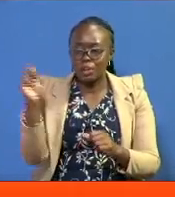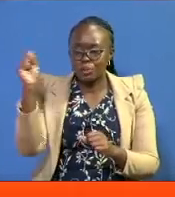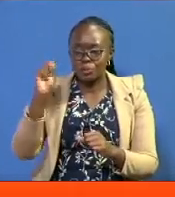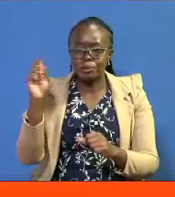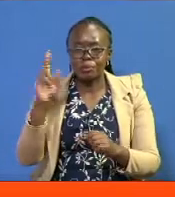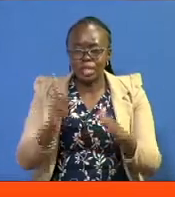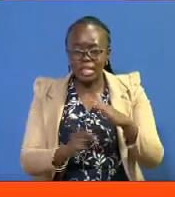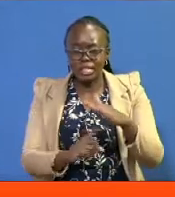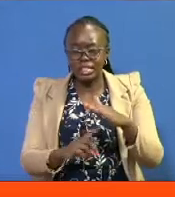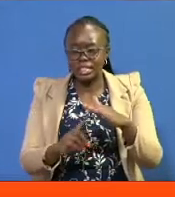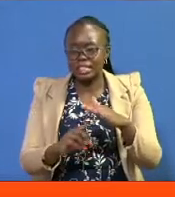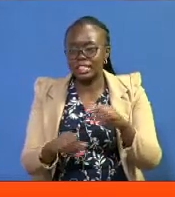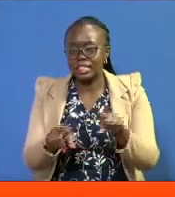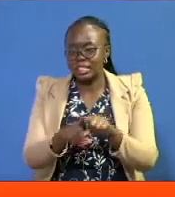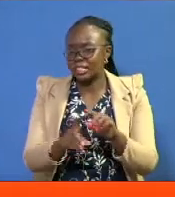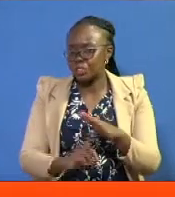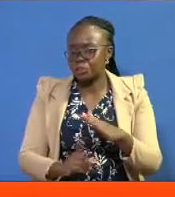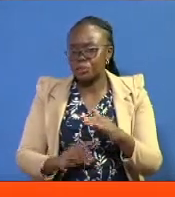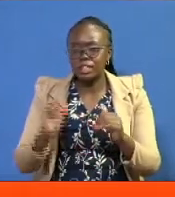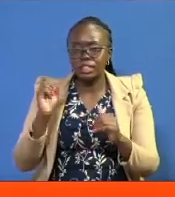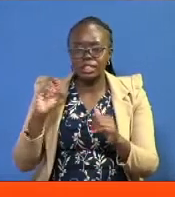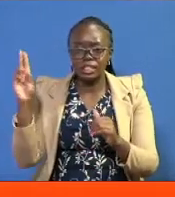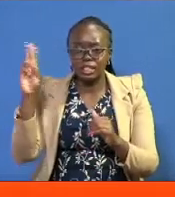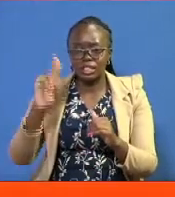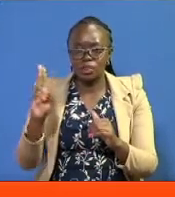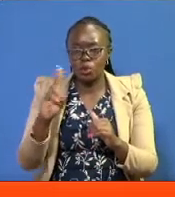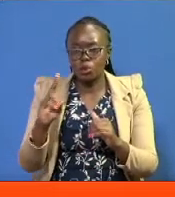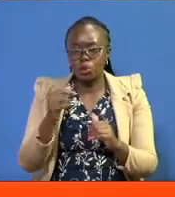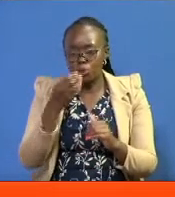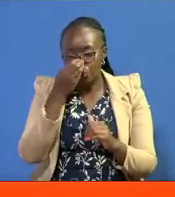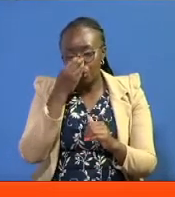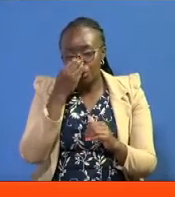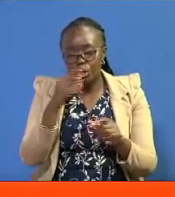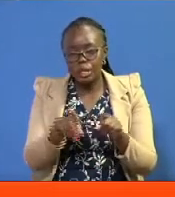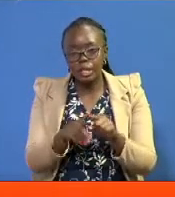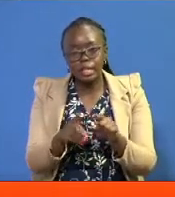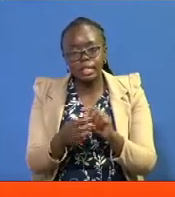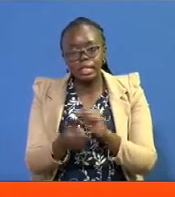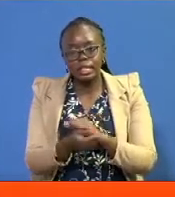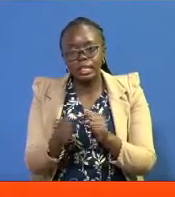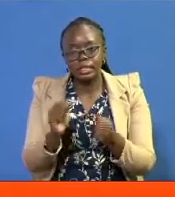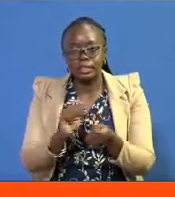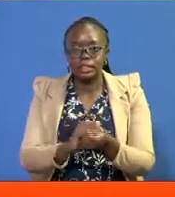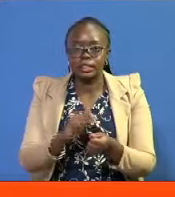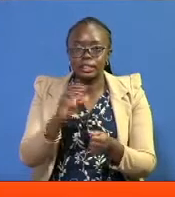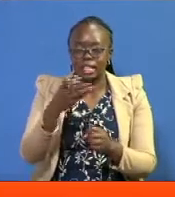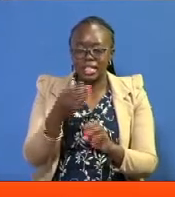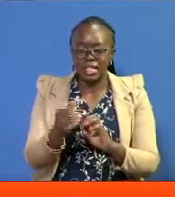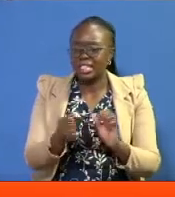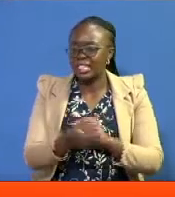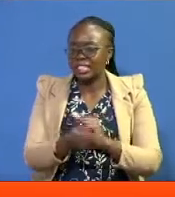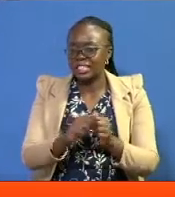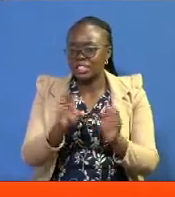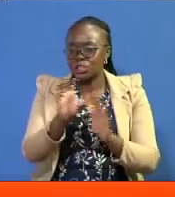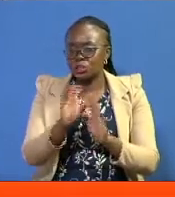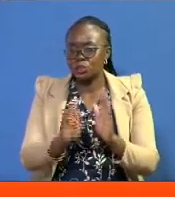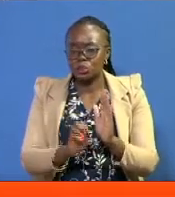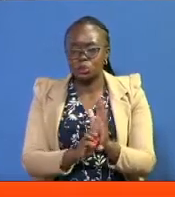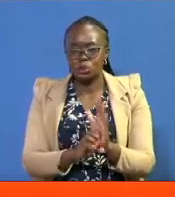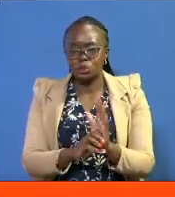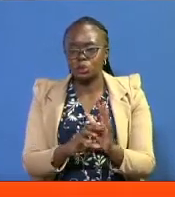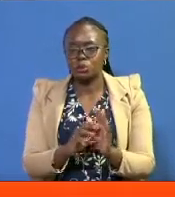naibu wake William Ruto ukizidi kuzorota, hasa wanapokashifu shughuli ya mageuzi ya katiba.